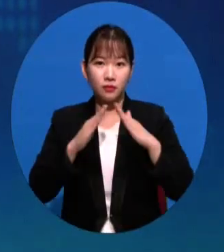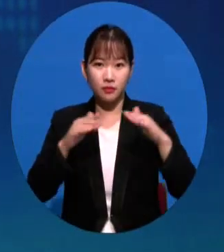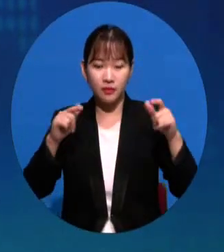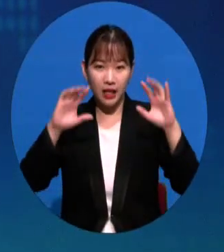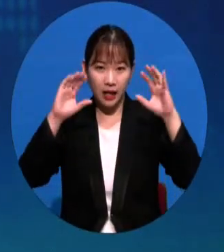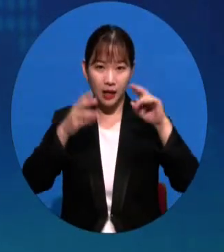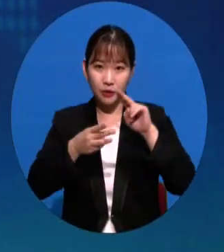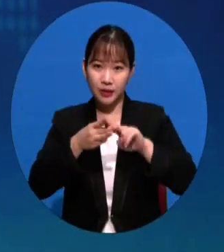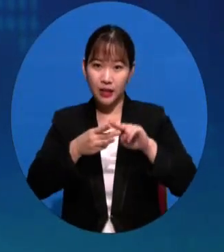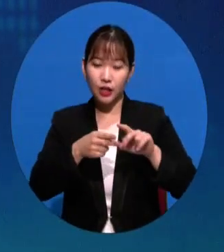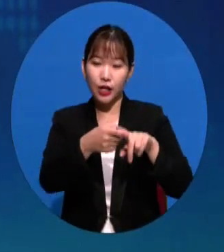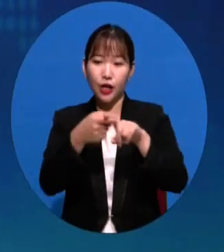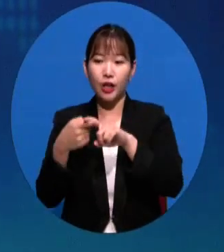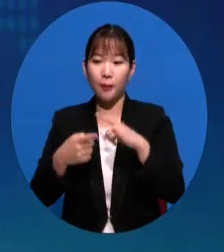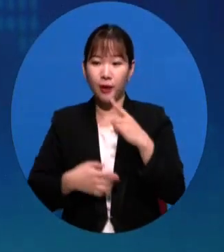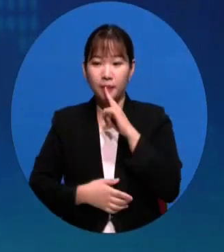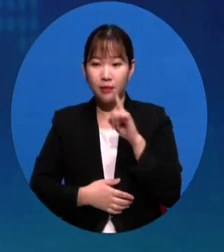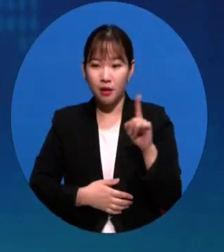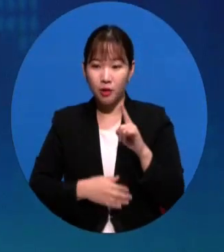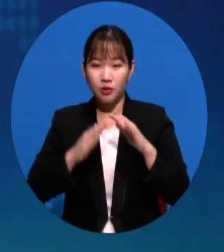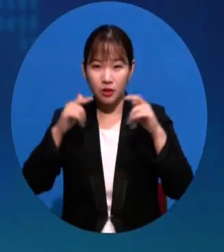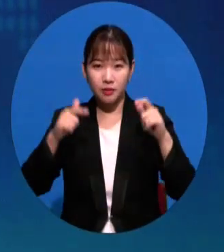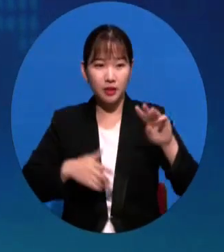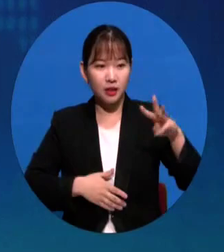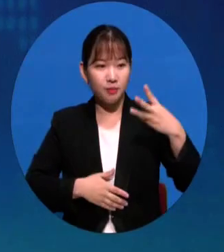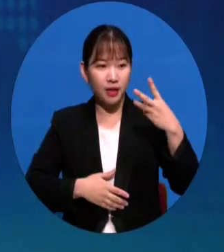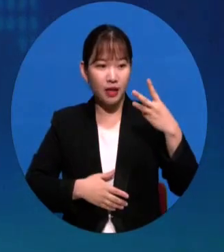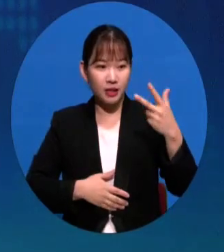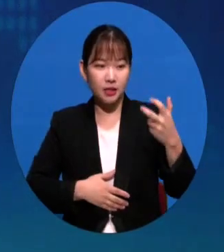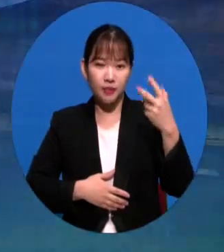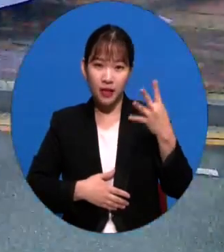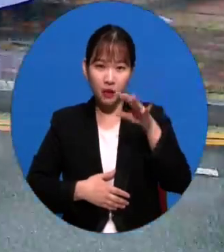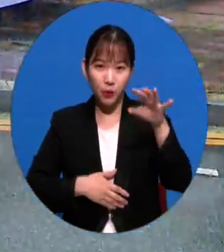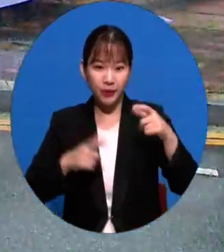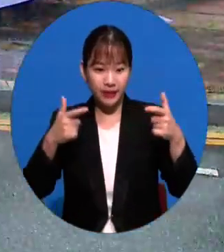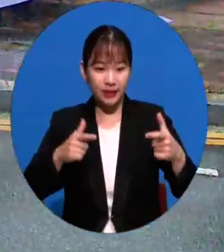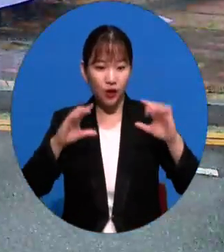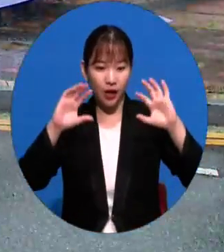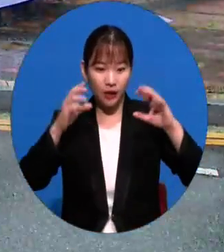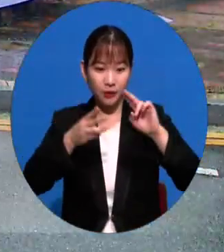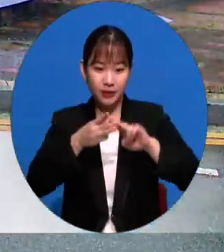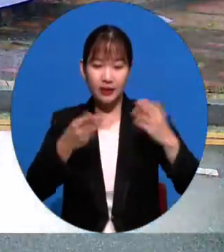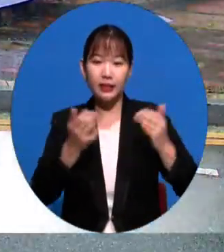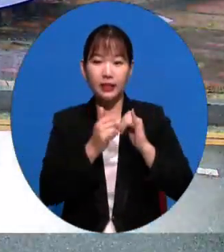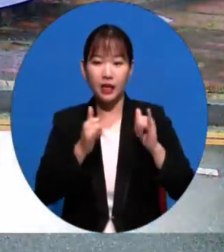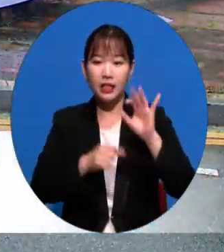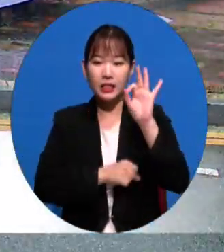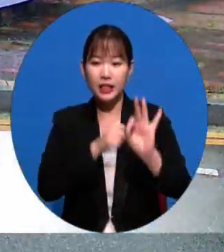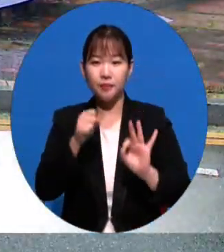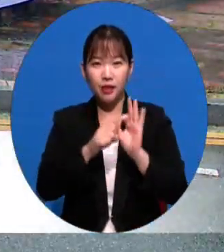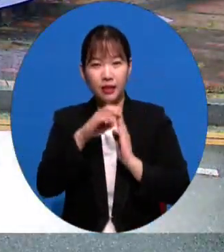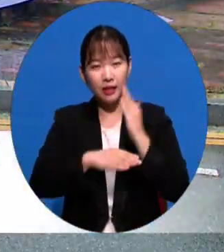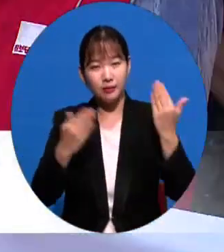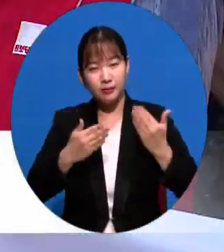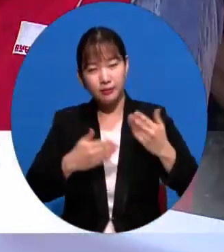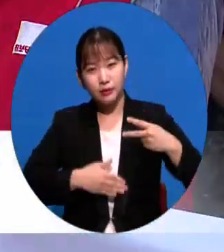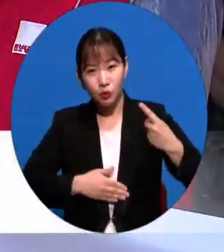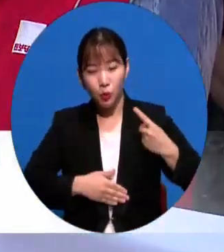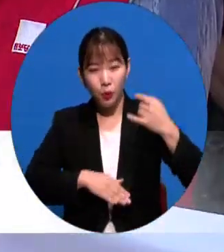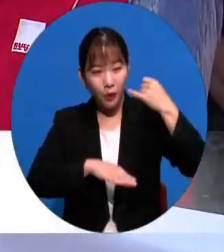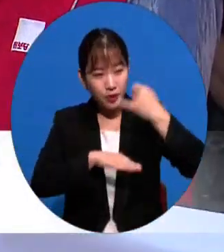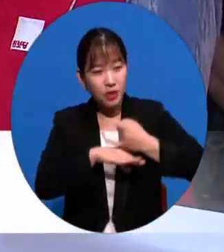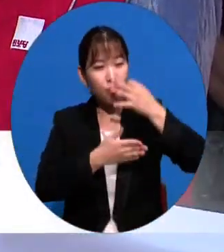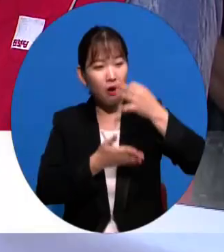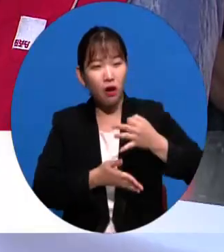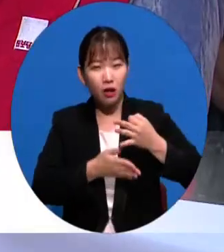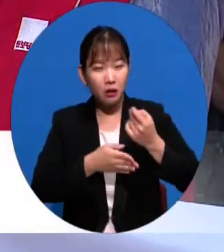전남지역 아동센터 연합회가 전남의 374개 지역 아동센터 종사자들이 10년 이상 근무해도